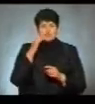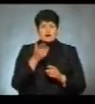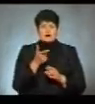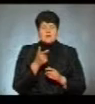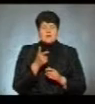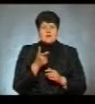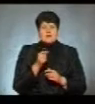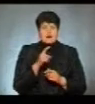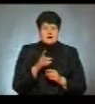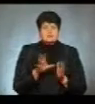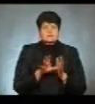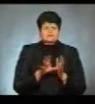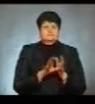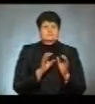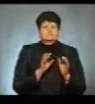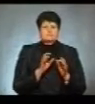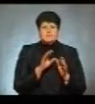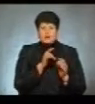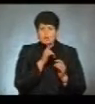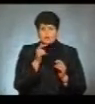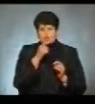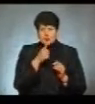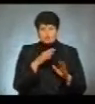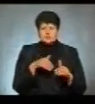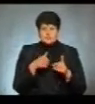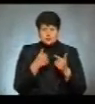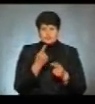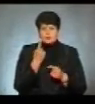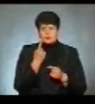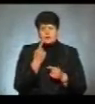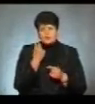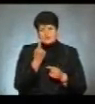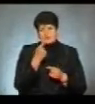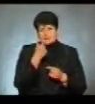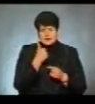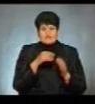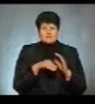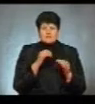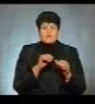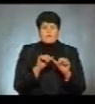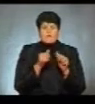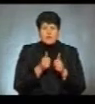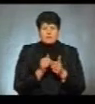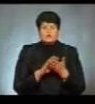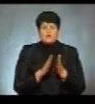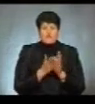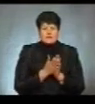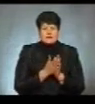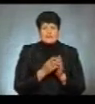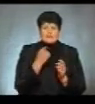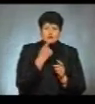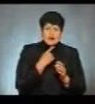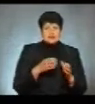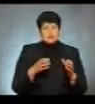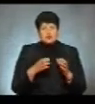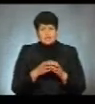від травня місяця, протягом року дається співвласникам для вибору форми договірних відносин. Як пані Софія сказала, індивідуальний